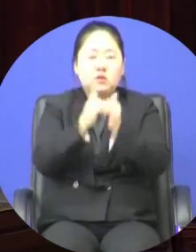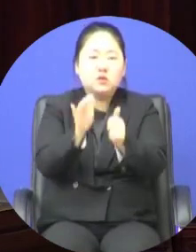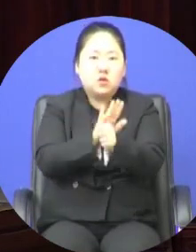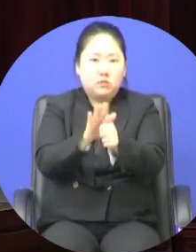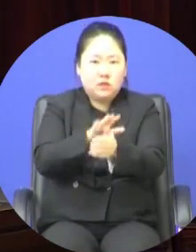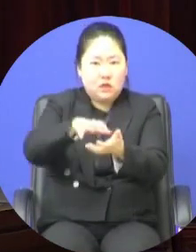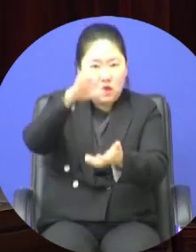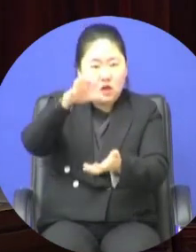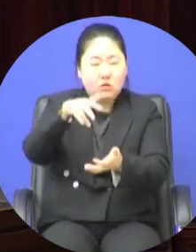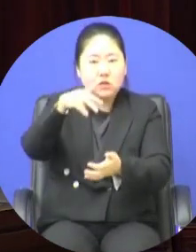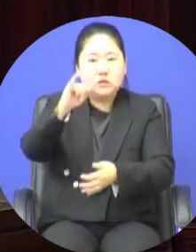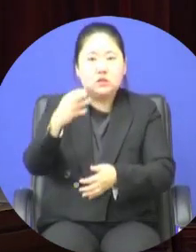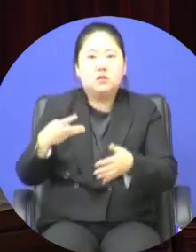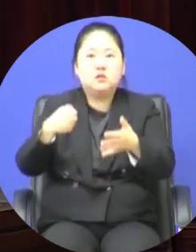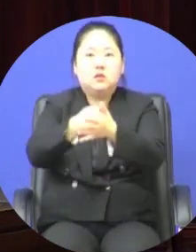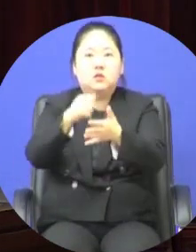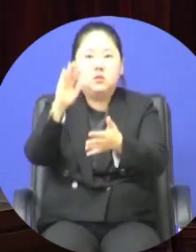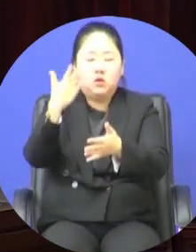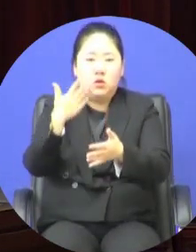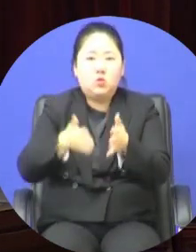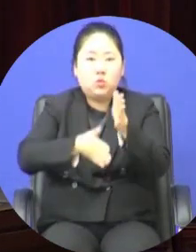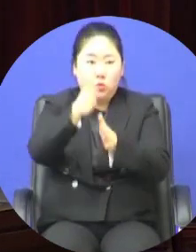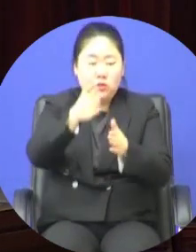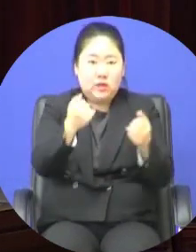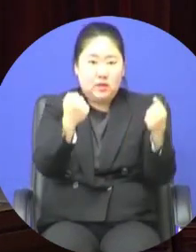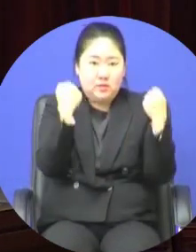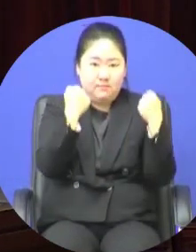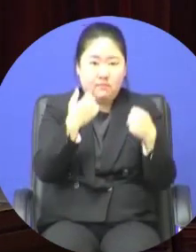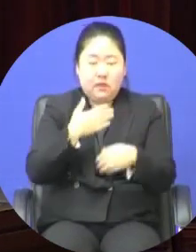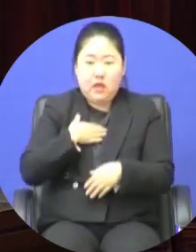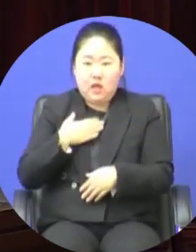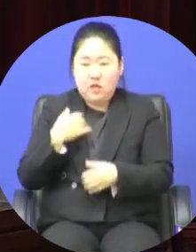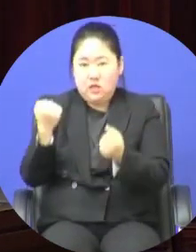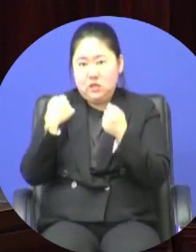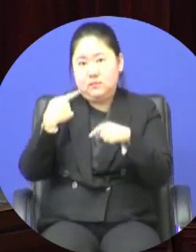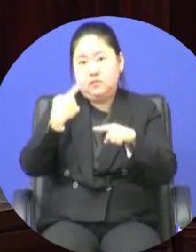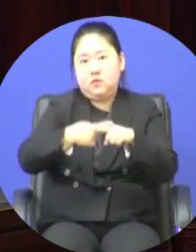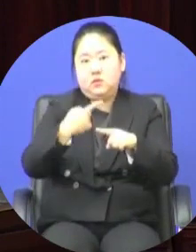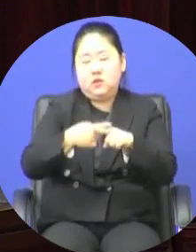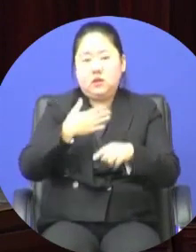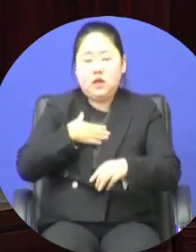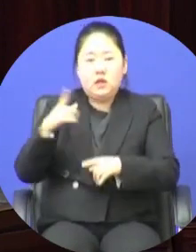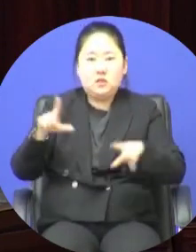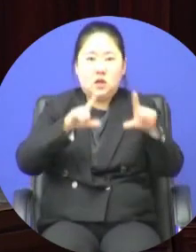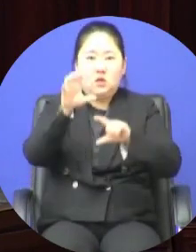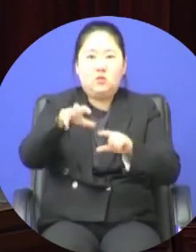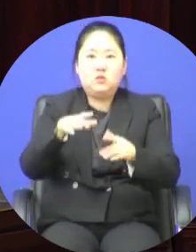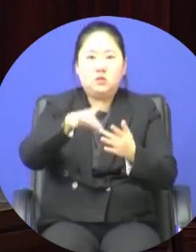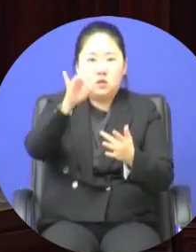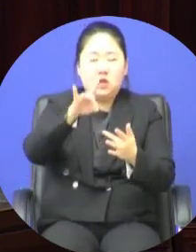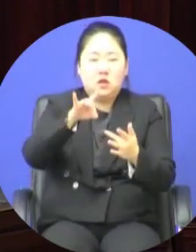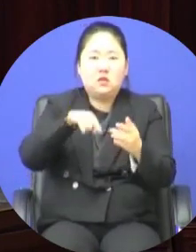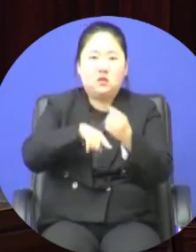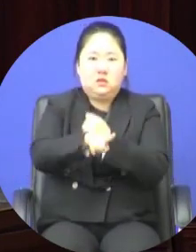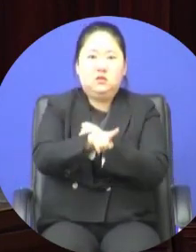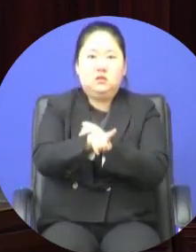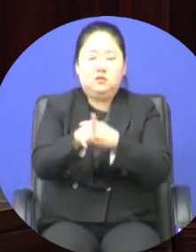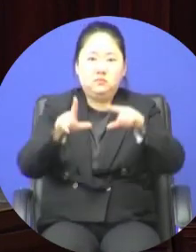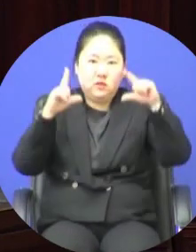결정되고 도시의 경쟁력이 곧 나의 경쟁력이자 내가 살 곳을 선택하는 절대 지표가 된 것입니다.